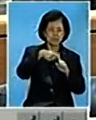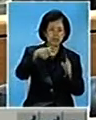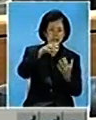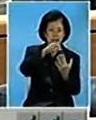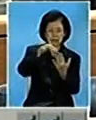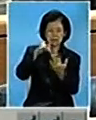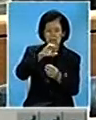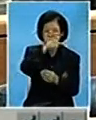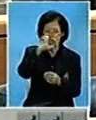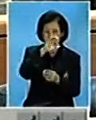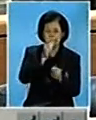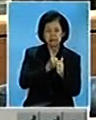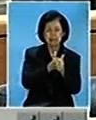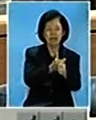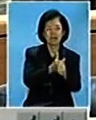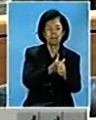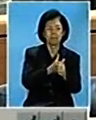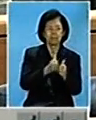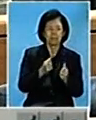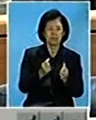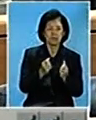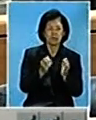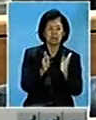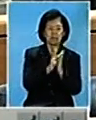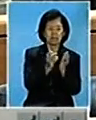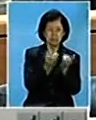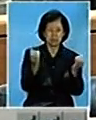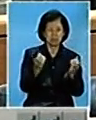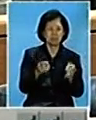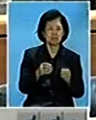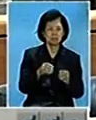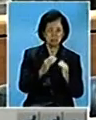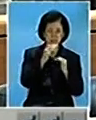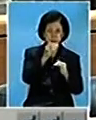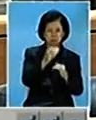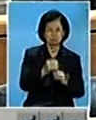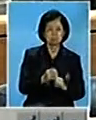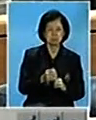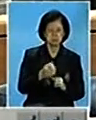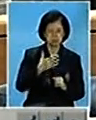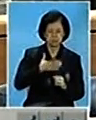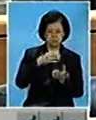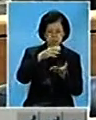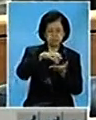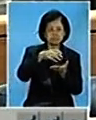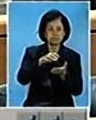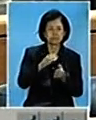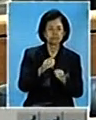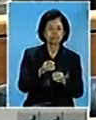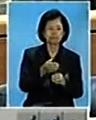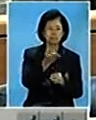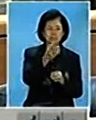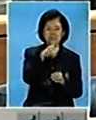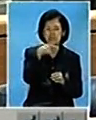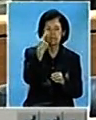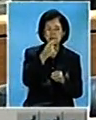างที่รัฐธรรมนูญกำหนดไว้นั้นไม่ใช่ว่าเป็นเรื่องง่ายๆนะครับผมต้องเรียนอย่างนี้ครับว่ายังไงก็ตามใครจะวิ